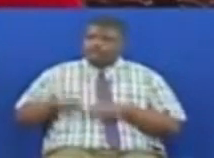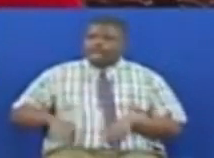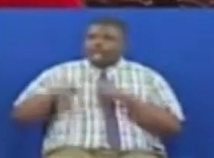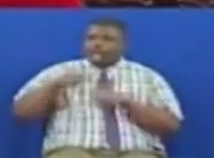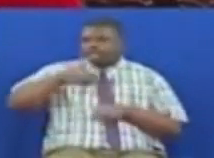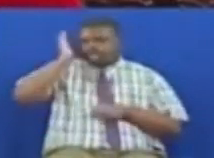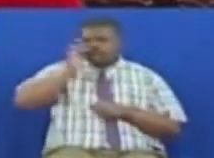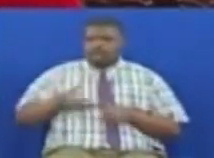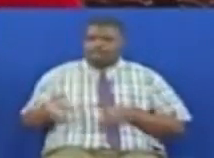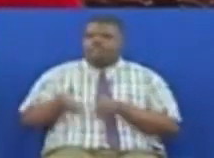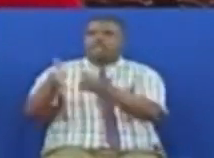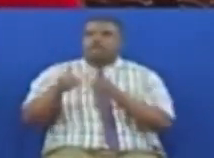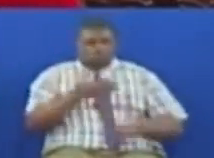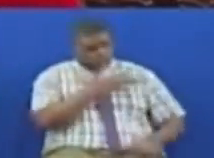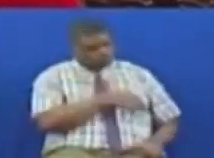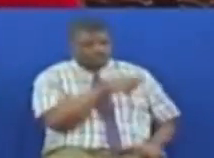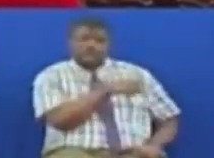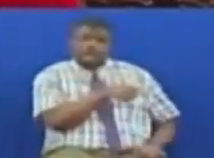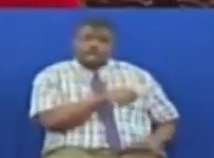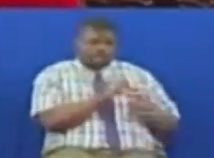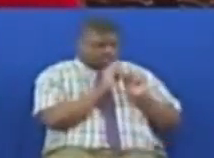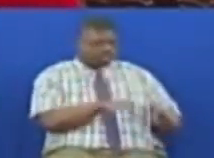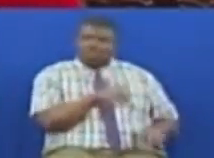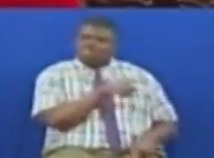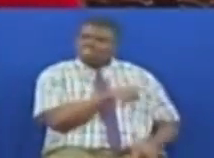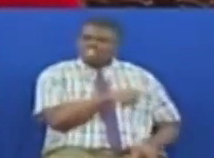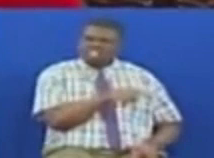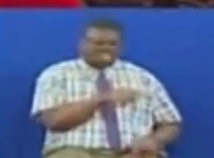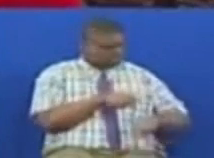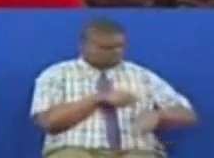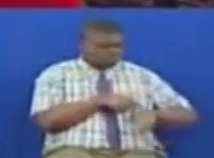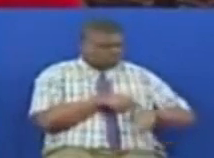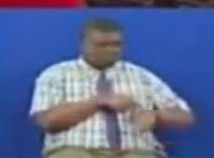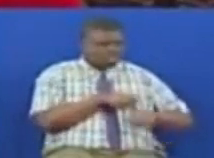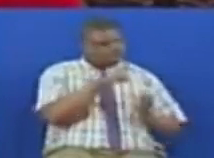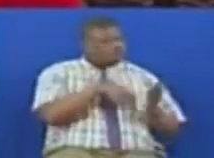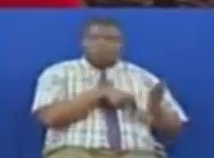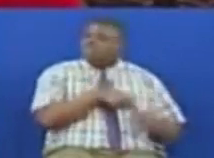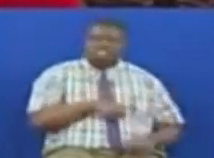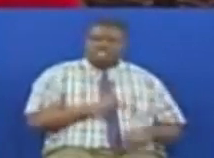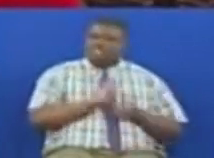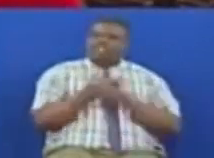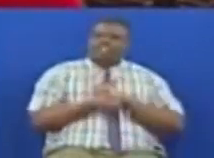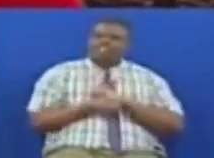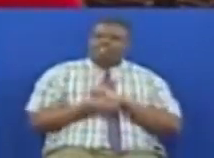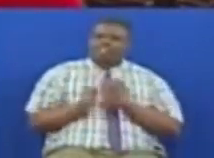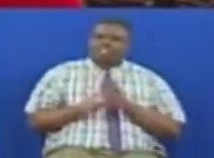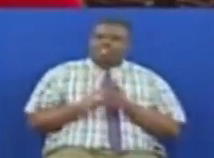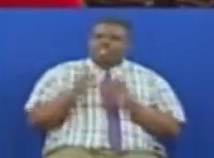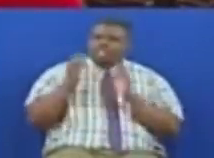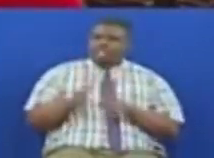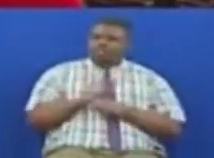serikali za mitaa na wizara. Kifungu kipya hiki sitakisoma kwa interest ya muda, lakini kwa tafsiri sio rasmi ni kwamba mbali na mashauriano